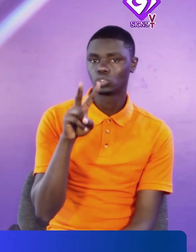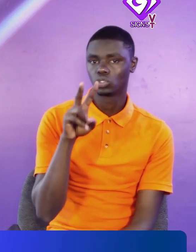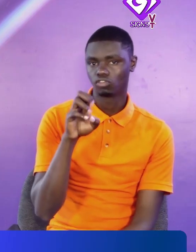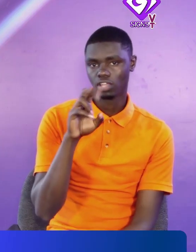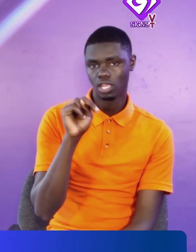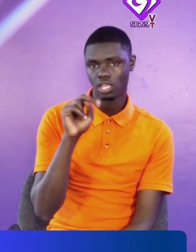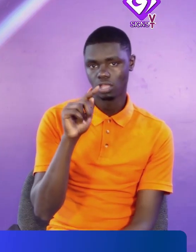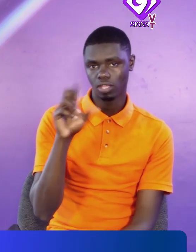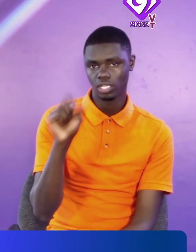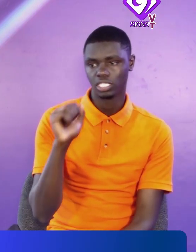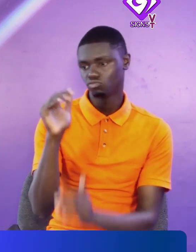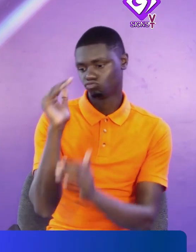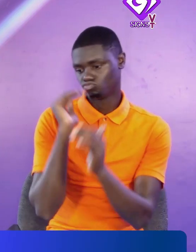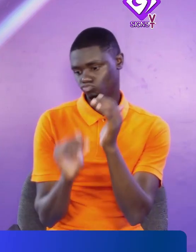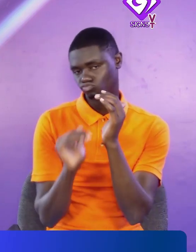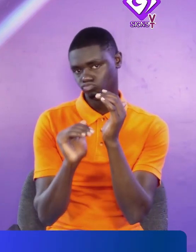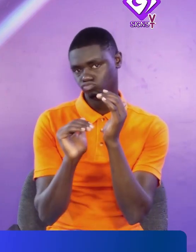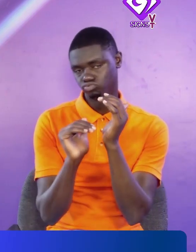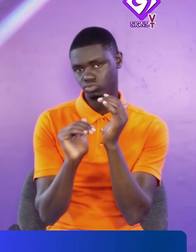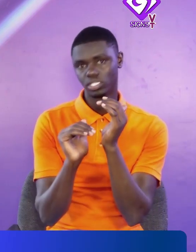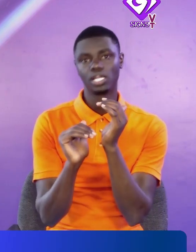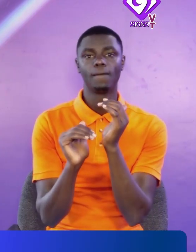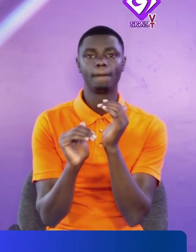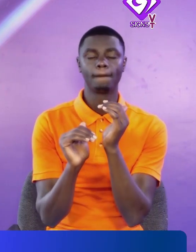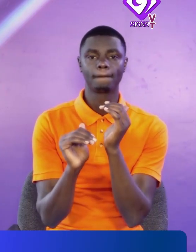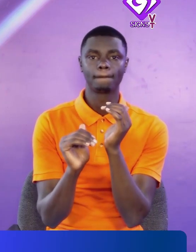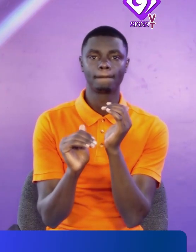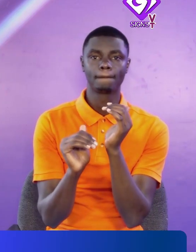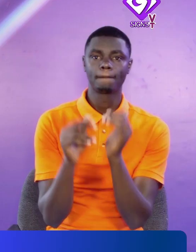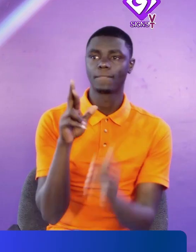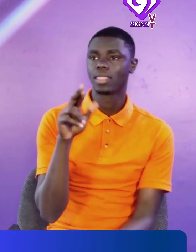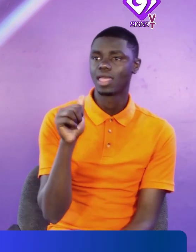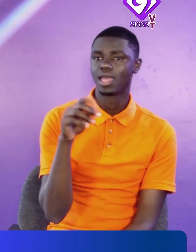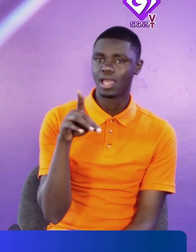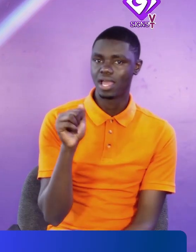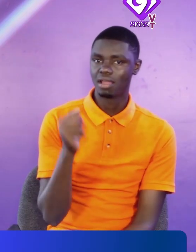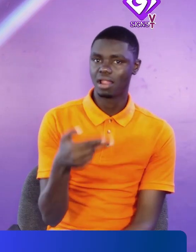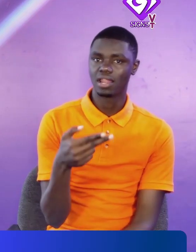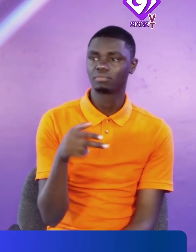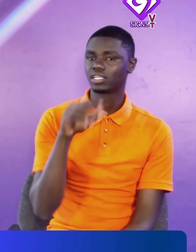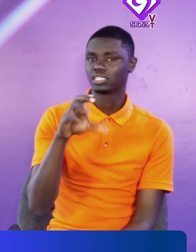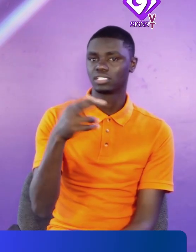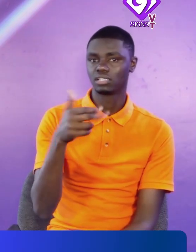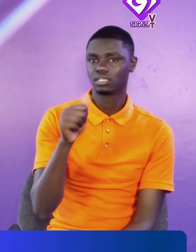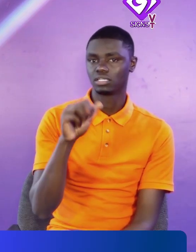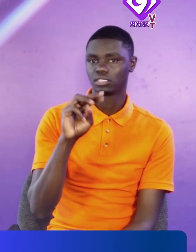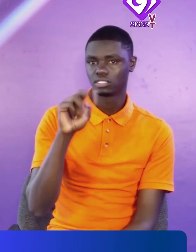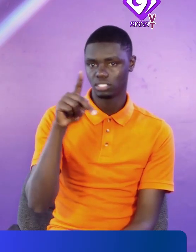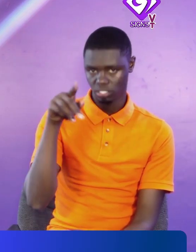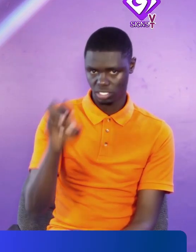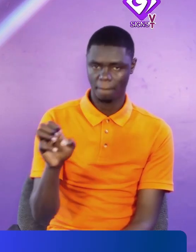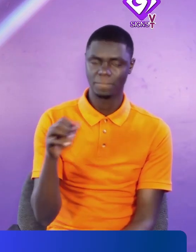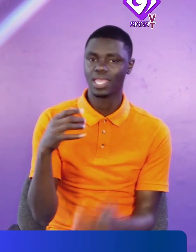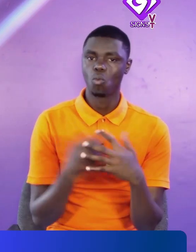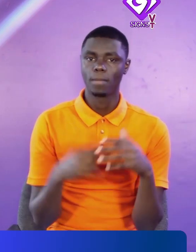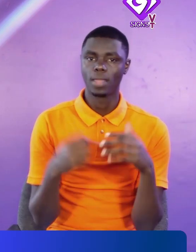nyuma unyo. After kudraw na Atalanta na kudraw Champe, ni kama wameanza kustruggle.